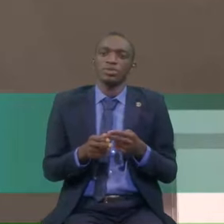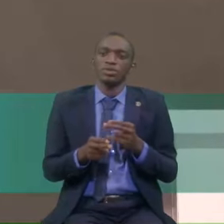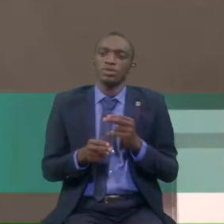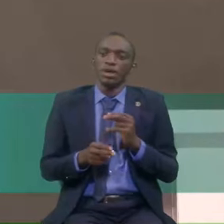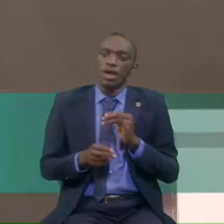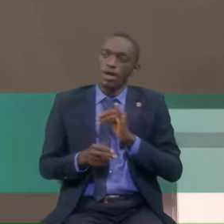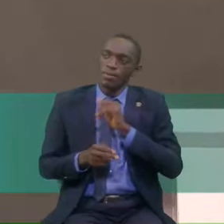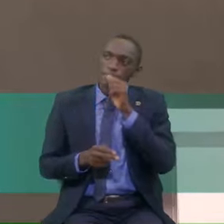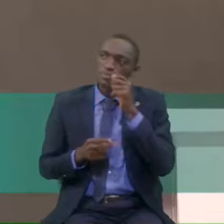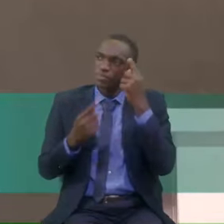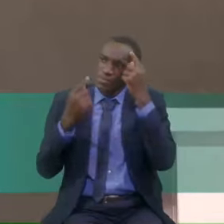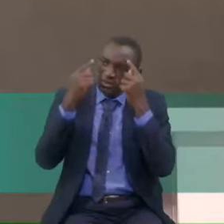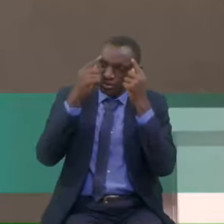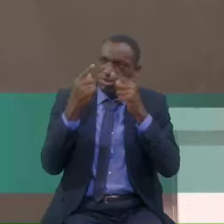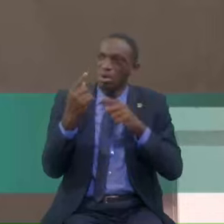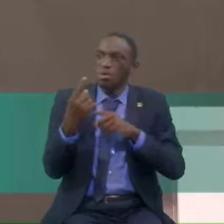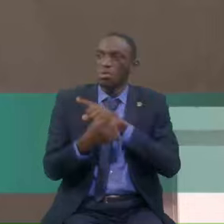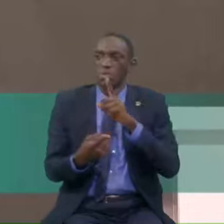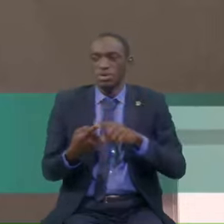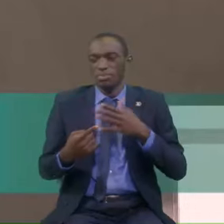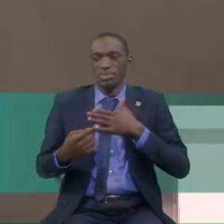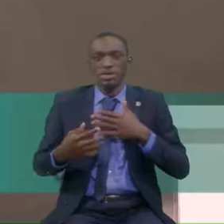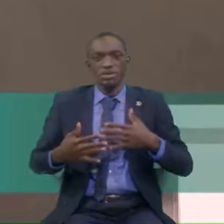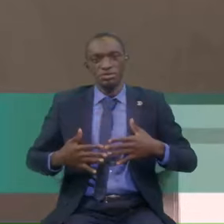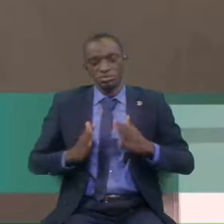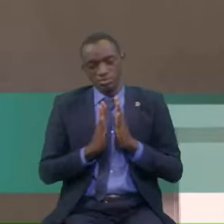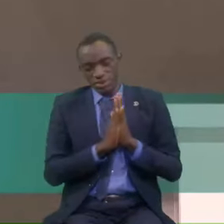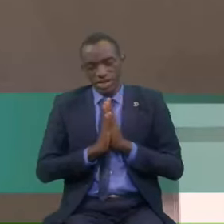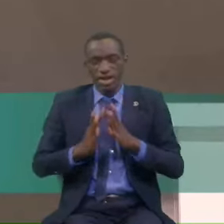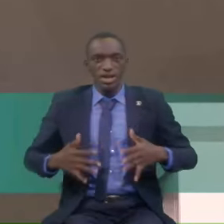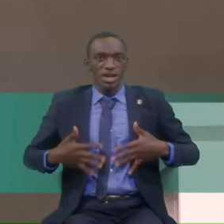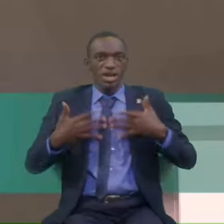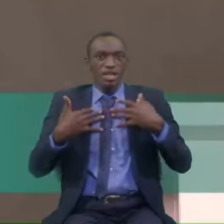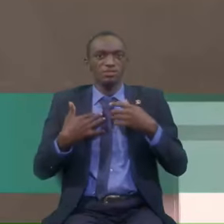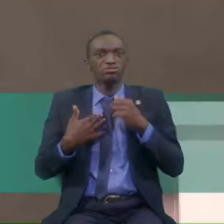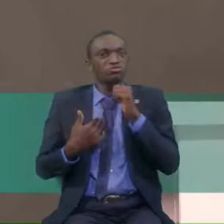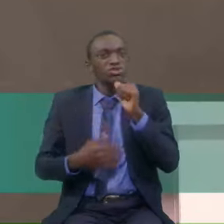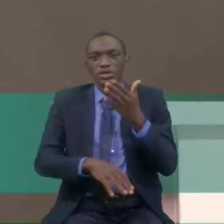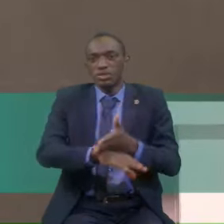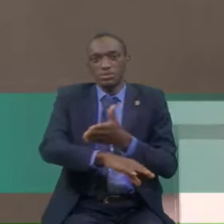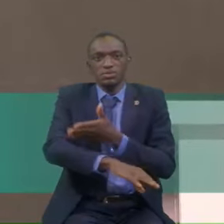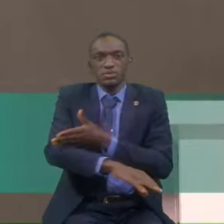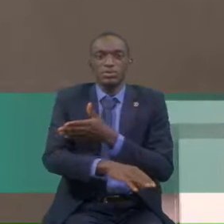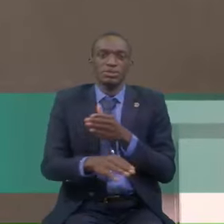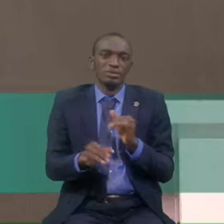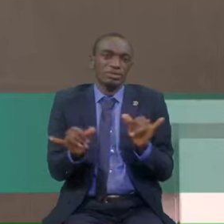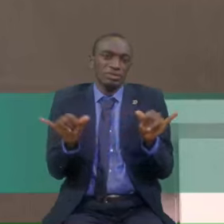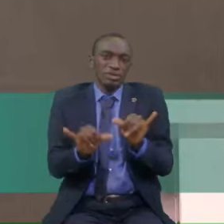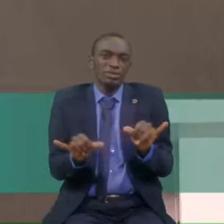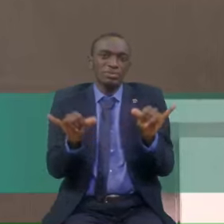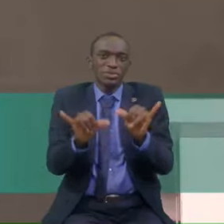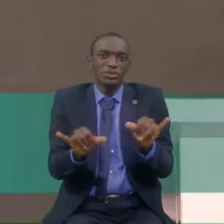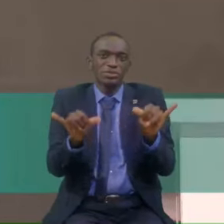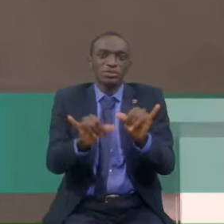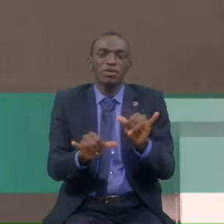Est-ce que je ne suis pas préoccupé quand ma vie de prière est au même niveau comme elle a toujours été